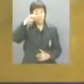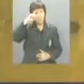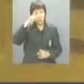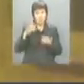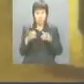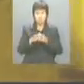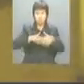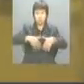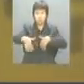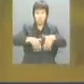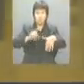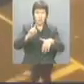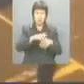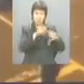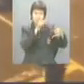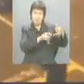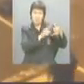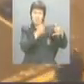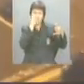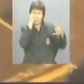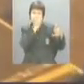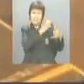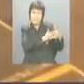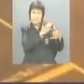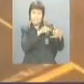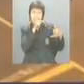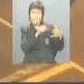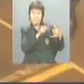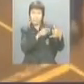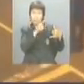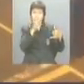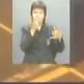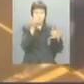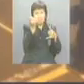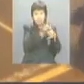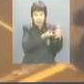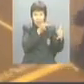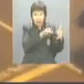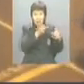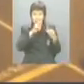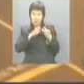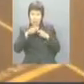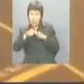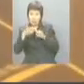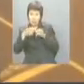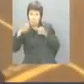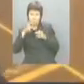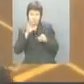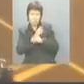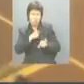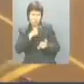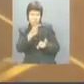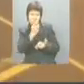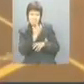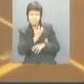เหตุวิสามัญฆาตกรรมชายผิวสีในเมืองท็อตแนมจึงรวมตัวกันประท้วงที่สถานีตำรวจในเมืองท็อตแนมค่ะแต่ก็มีกลุ่มวัยรุ่นก่อ